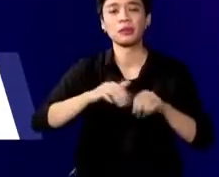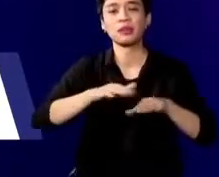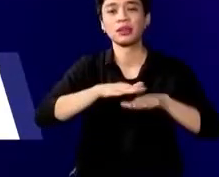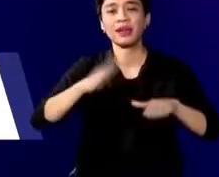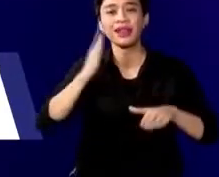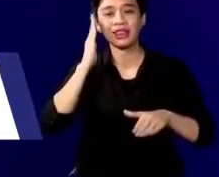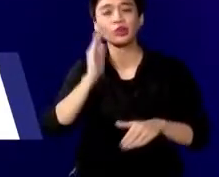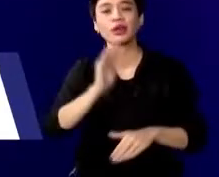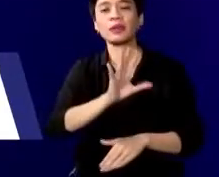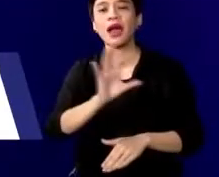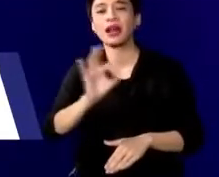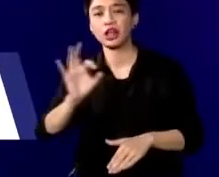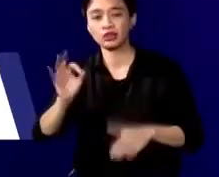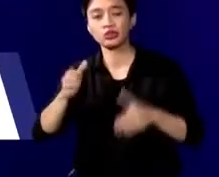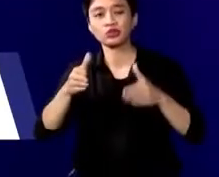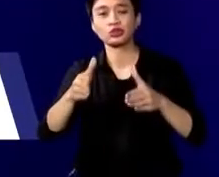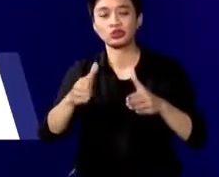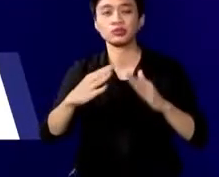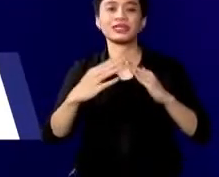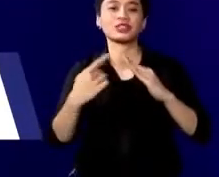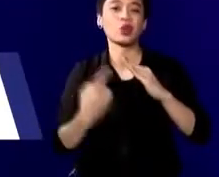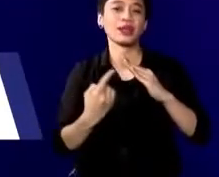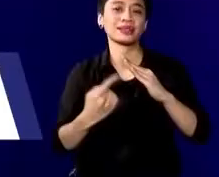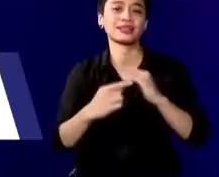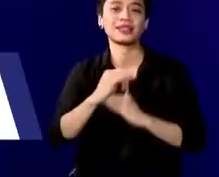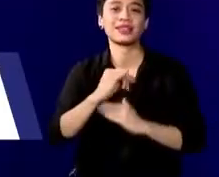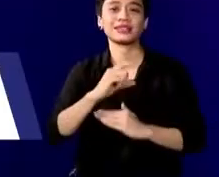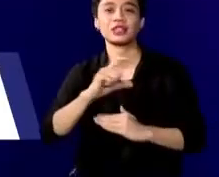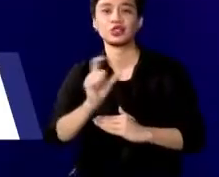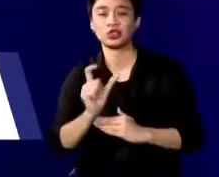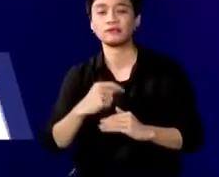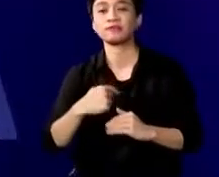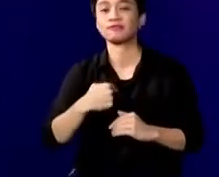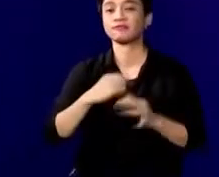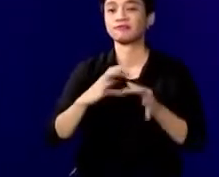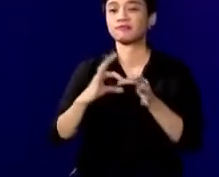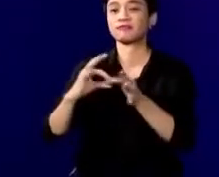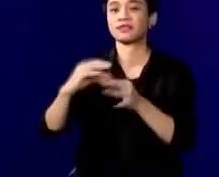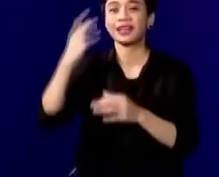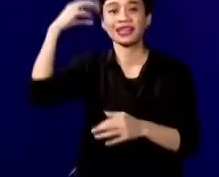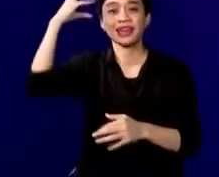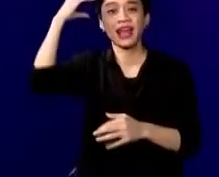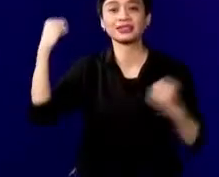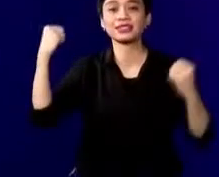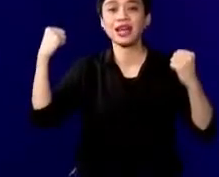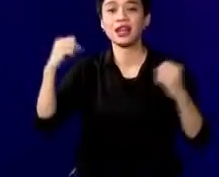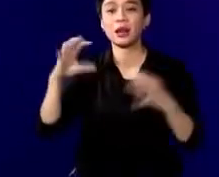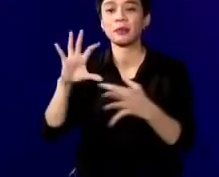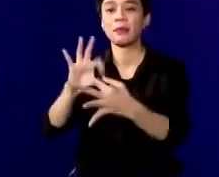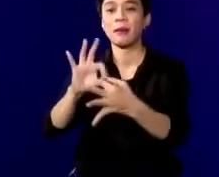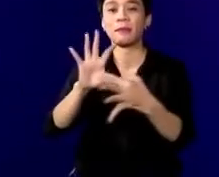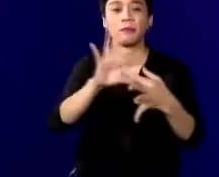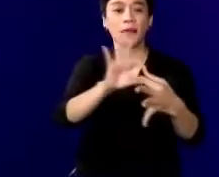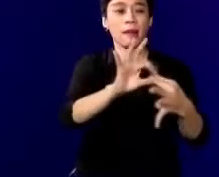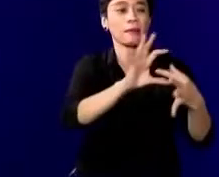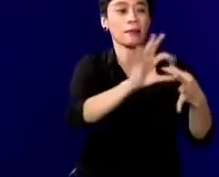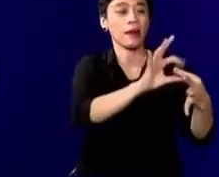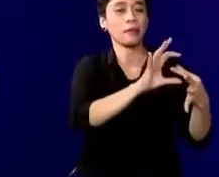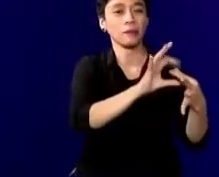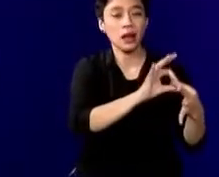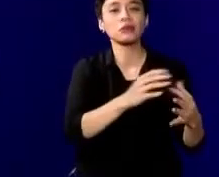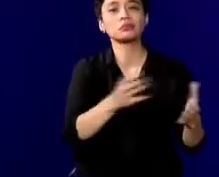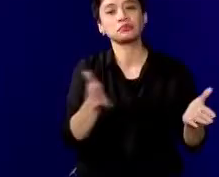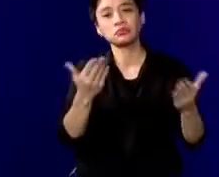Icu Jadi kami juga sudah bekerja sama dengan dinas-dinas kesehatan agar semua ee menambahkan